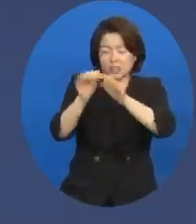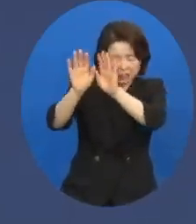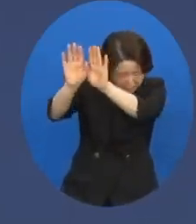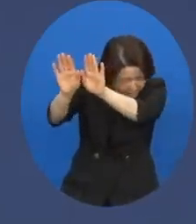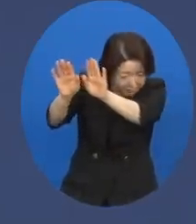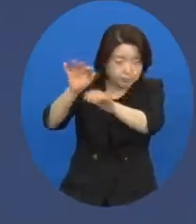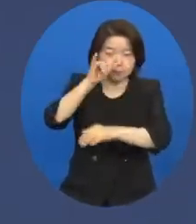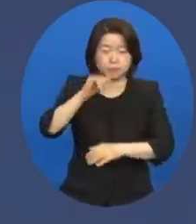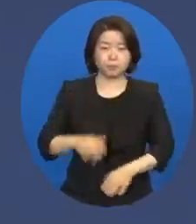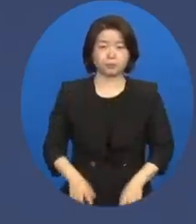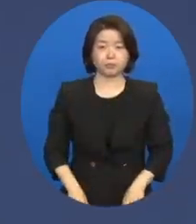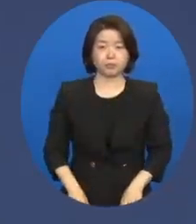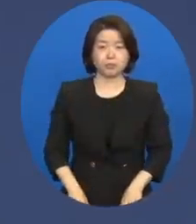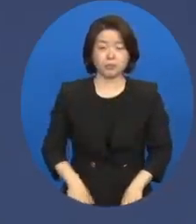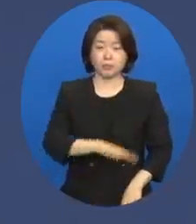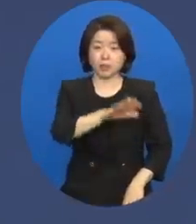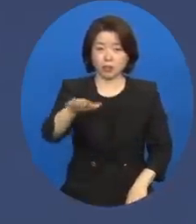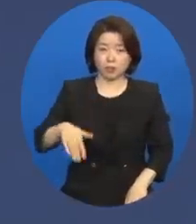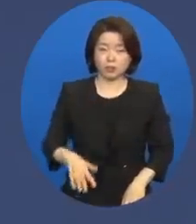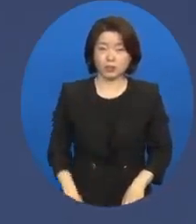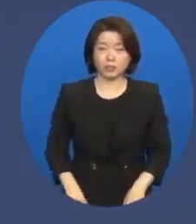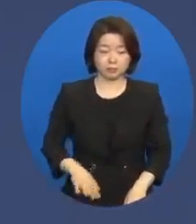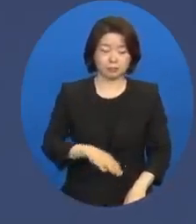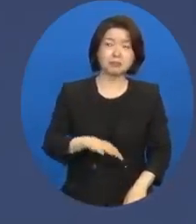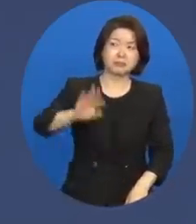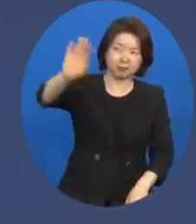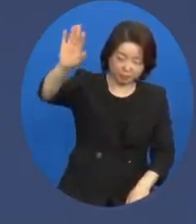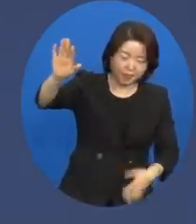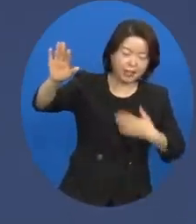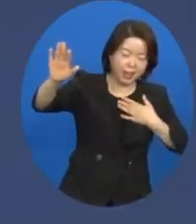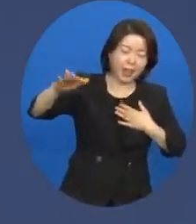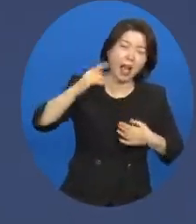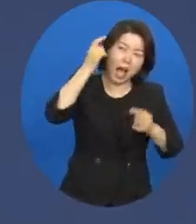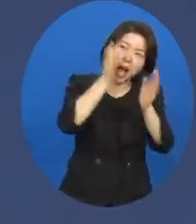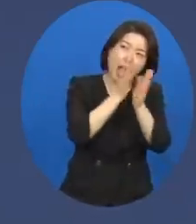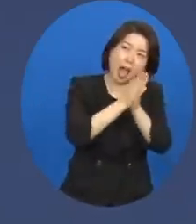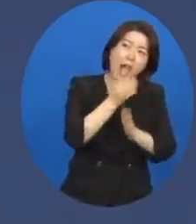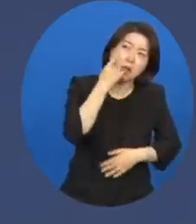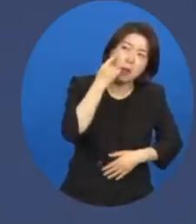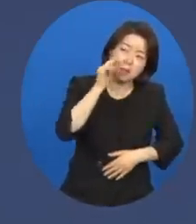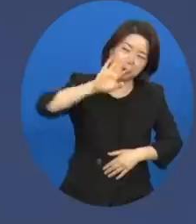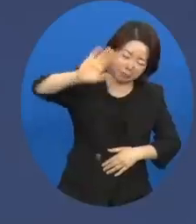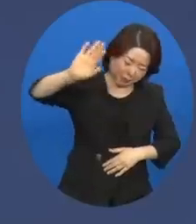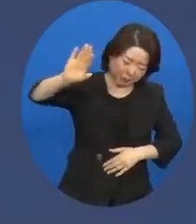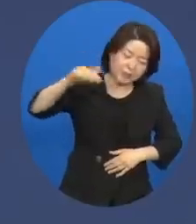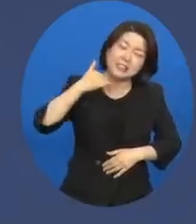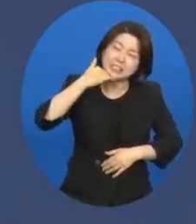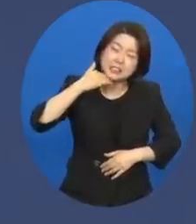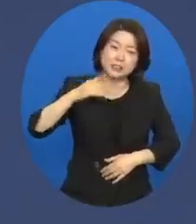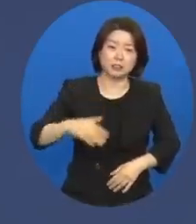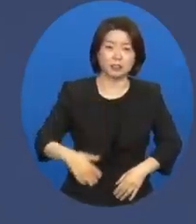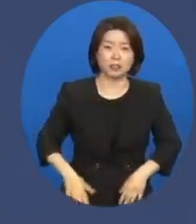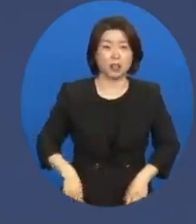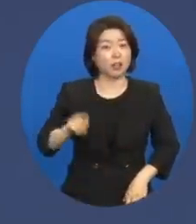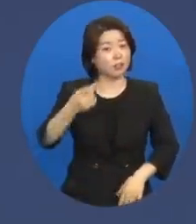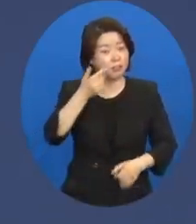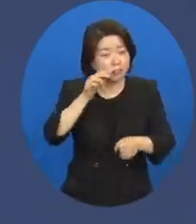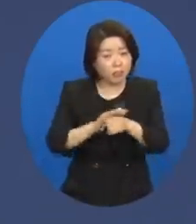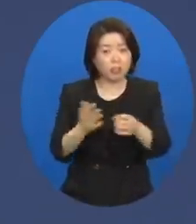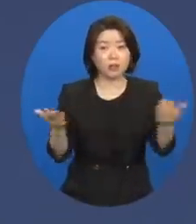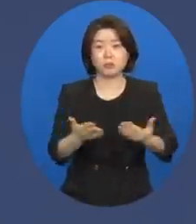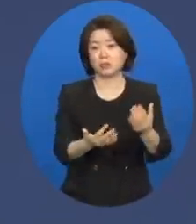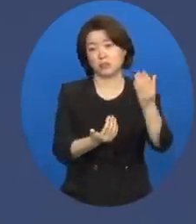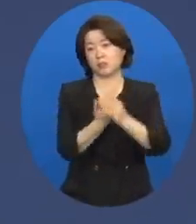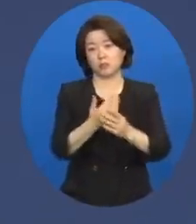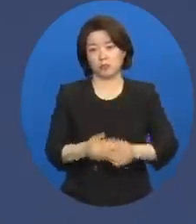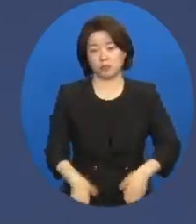뒤로 물러나시오. 우리끼리 살 테니까 알아서 할 테니까 조금 좀 빠져주시오. 이런 기가 막힌 일이